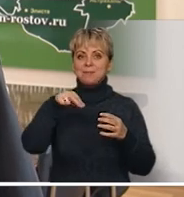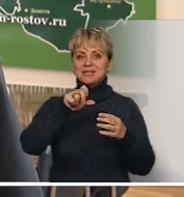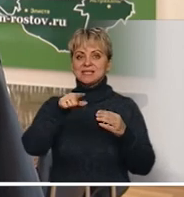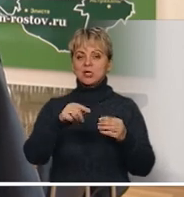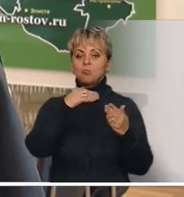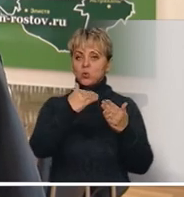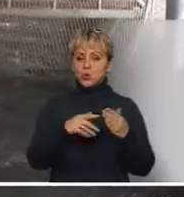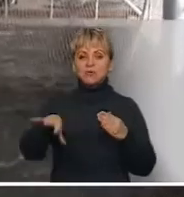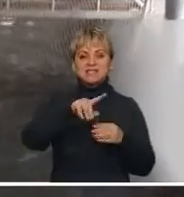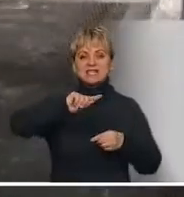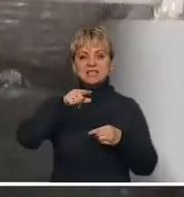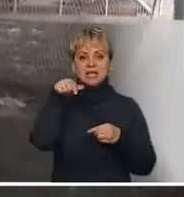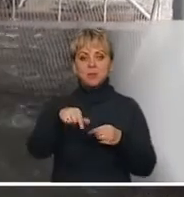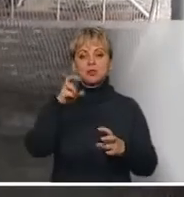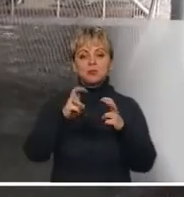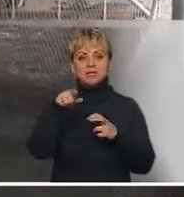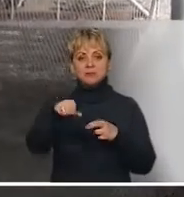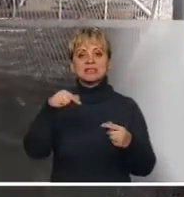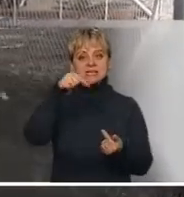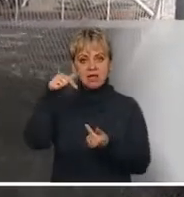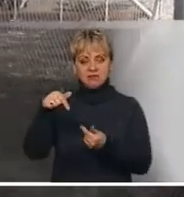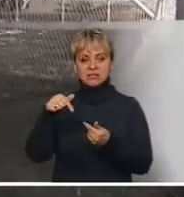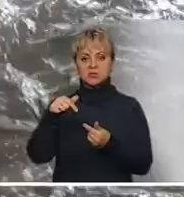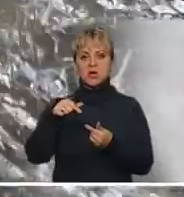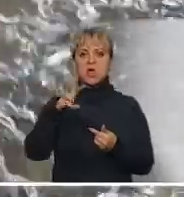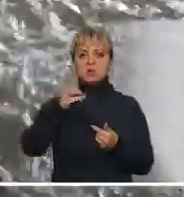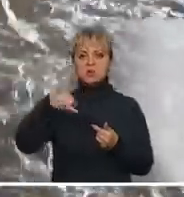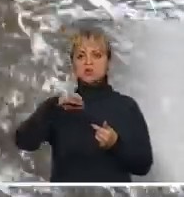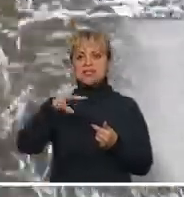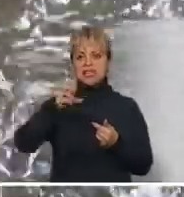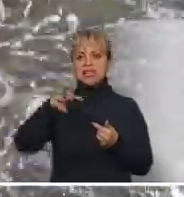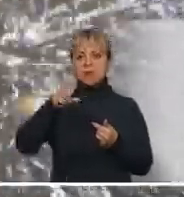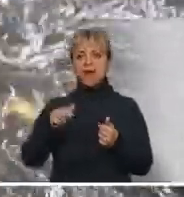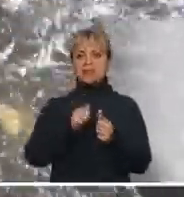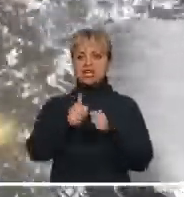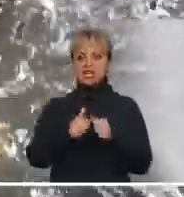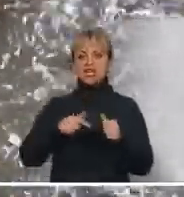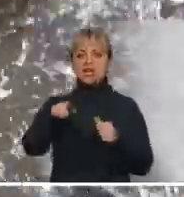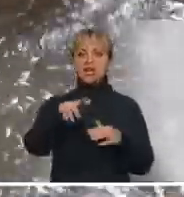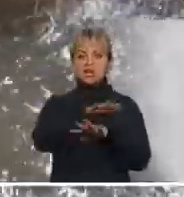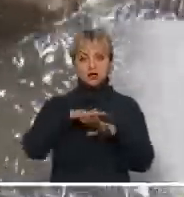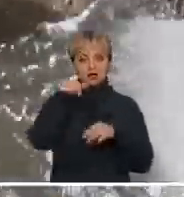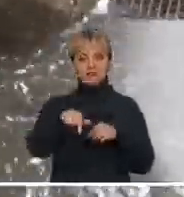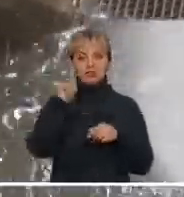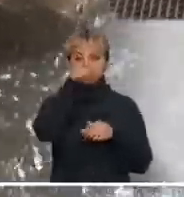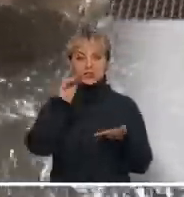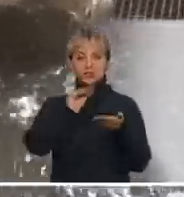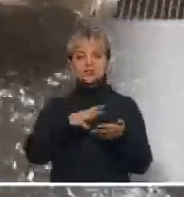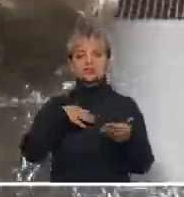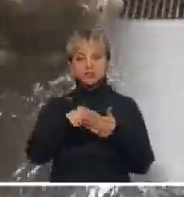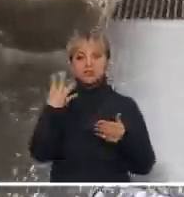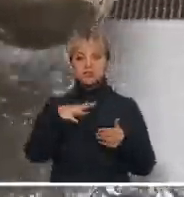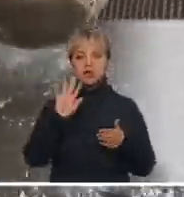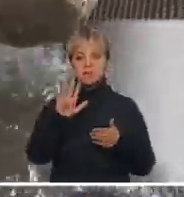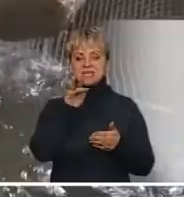Международного эпизодического бюро. Всем требованиям предприятие соответствует. Миус Келеман – лидер рынка живой рыбы. В этом году